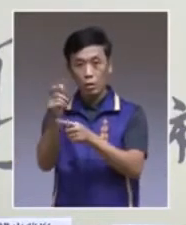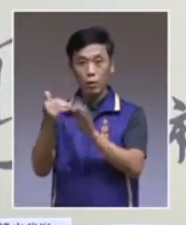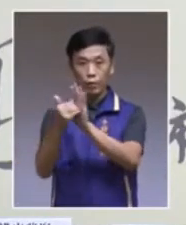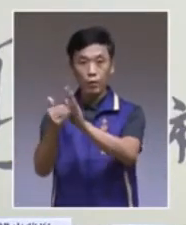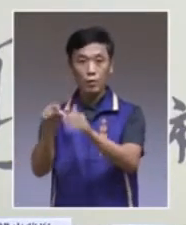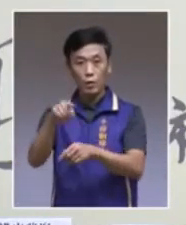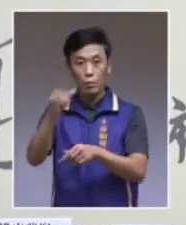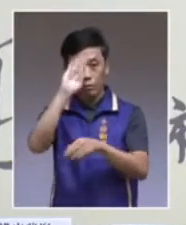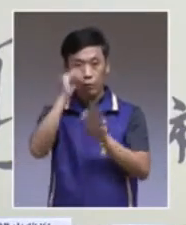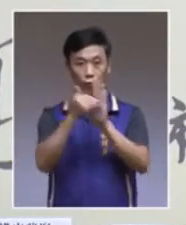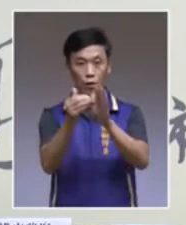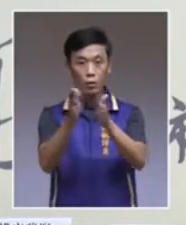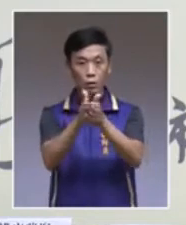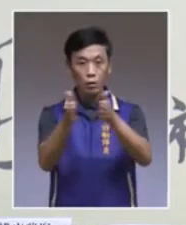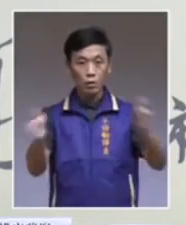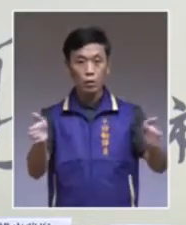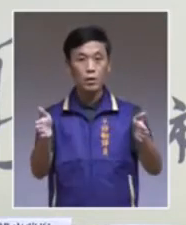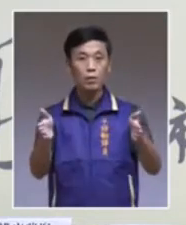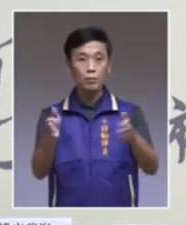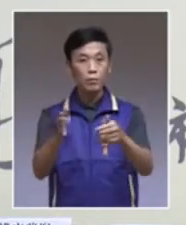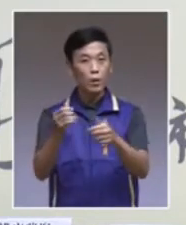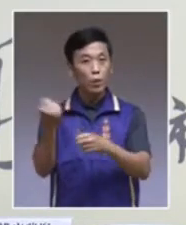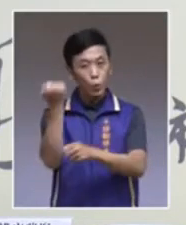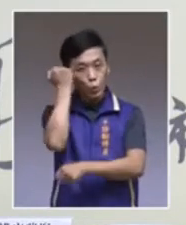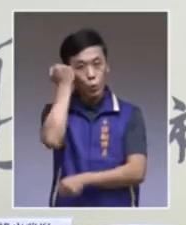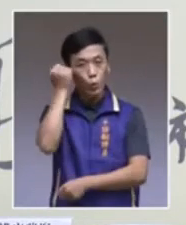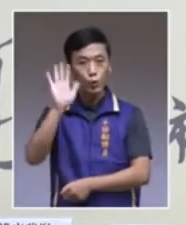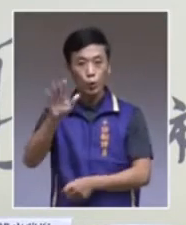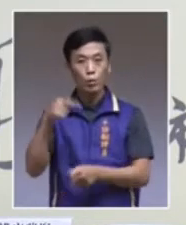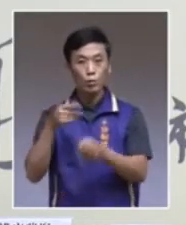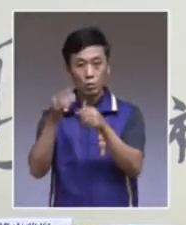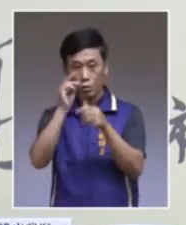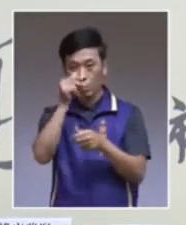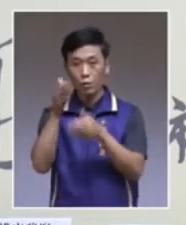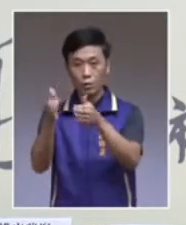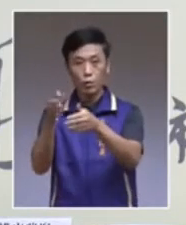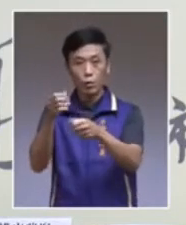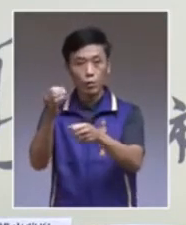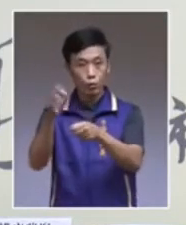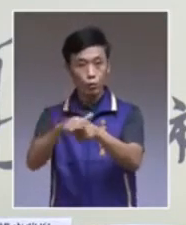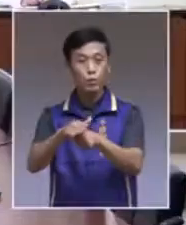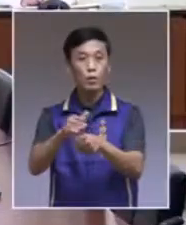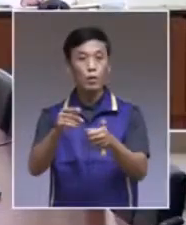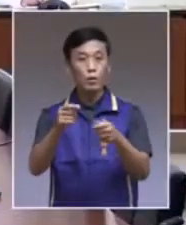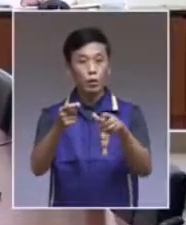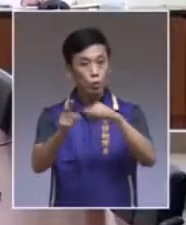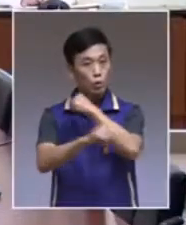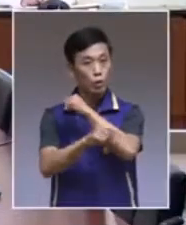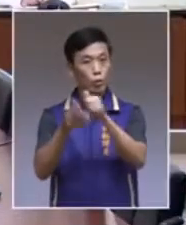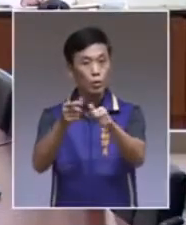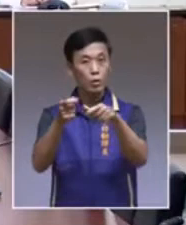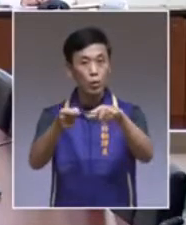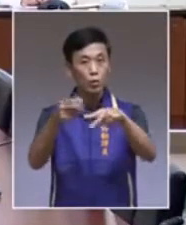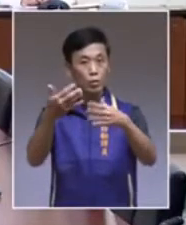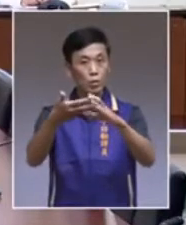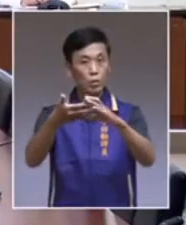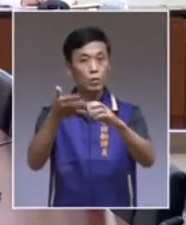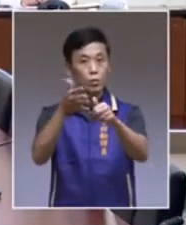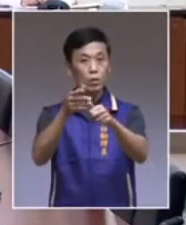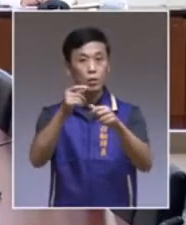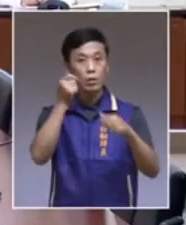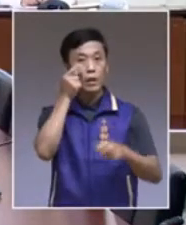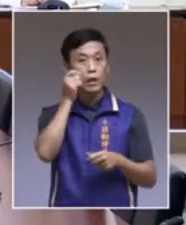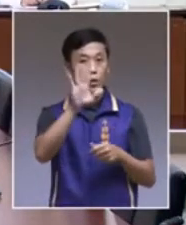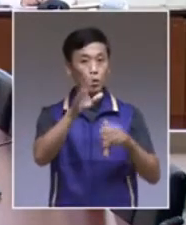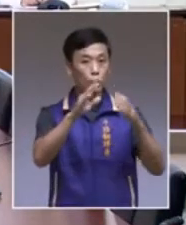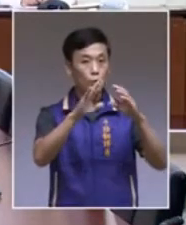间的辛劳，那特别加码补助的部分。 好，最后一题，公事提问。那台南有学校志工